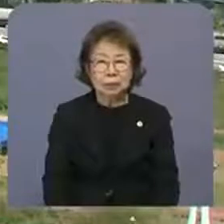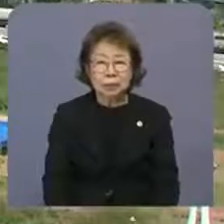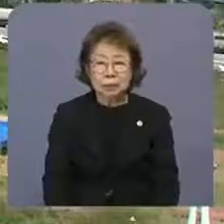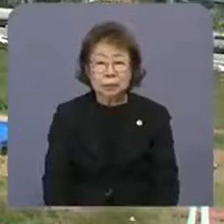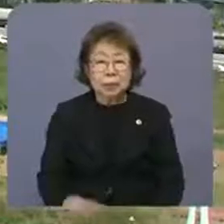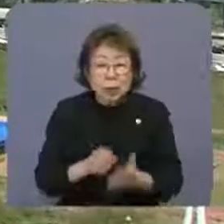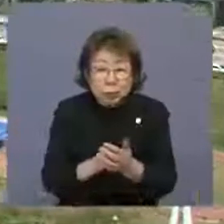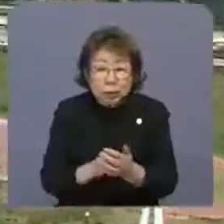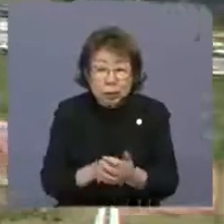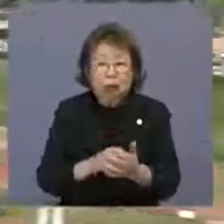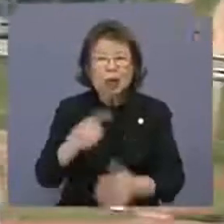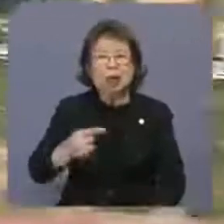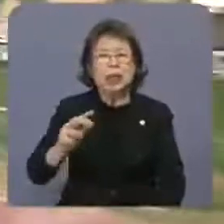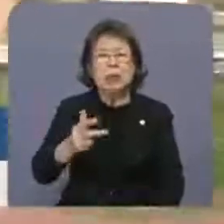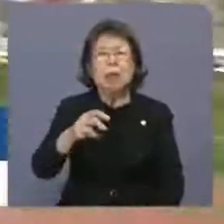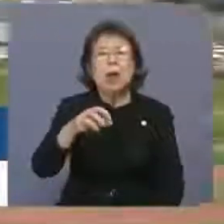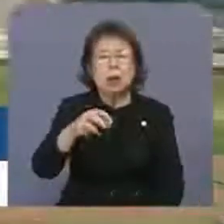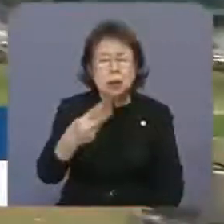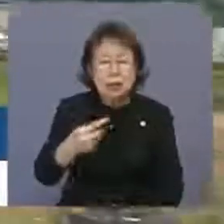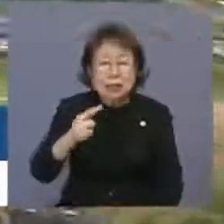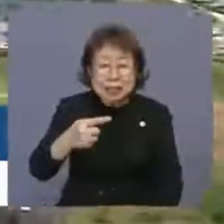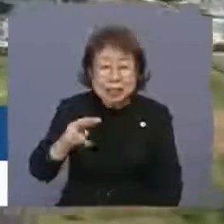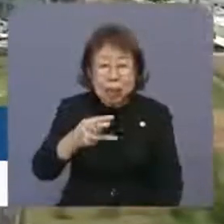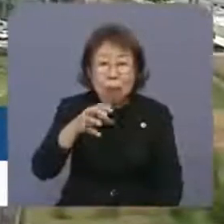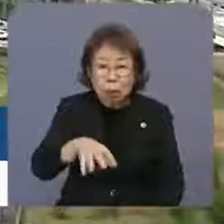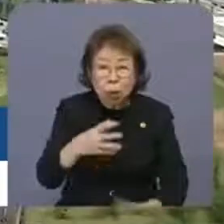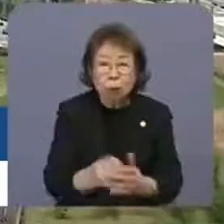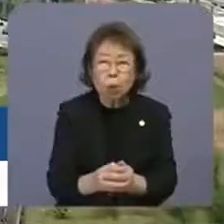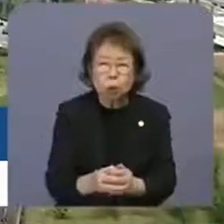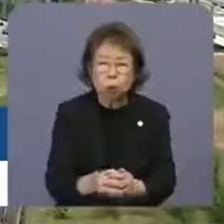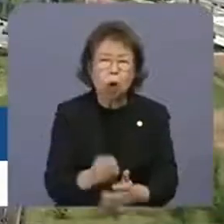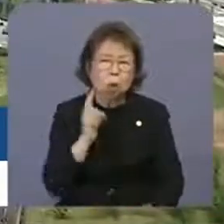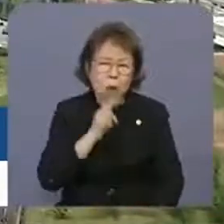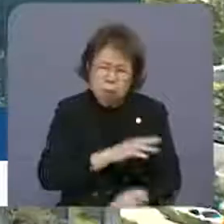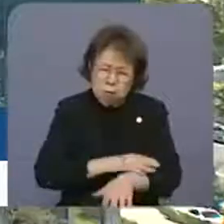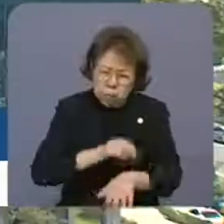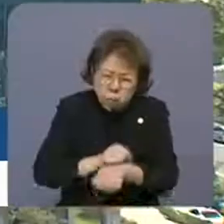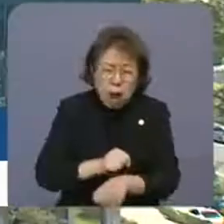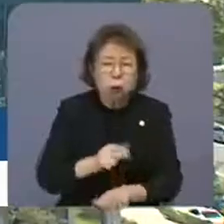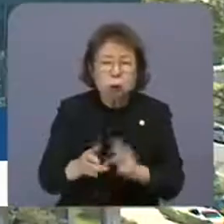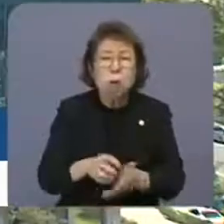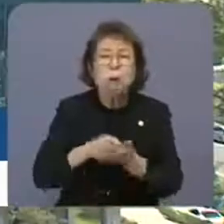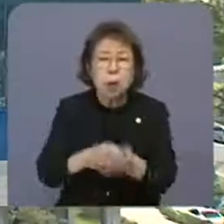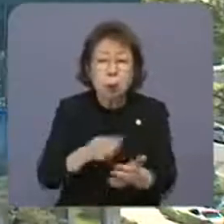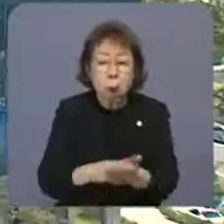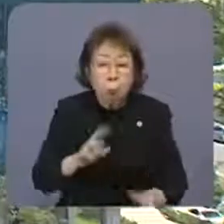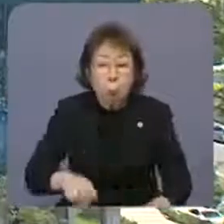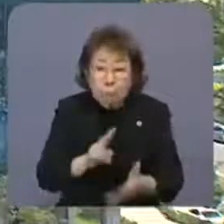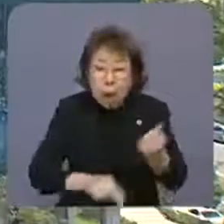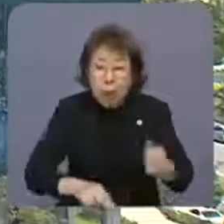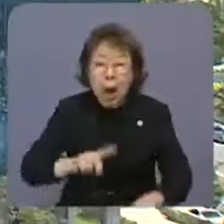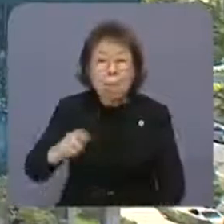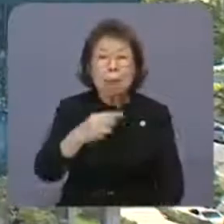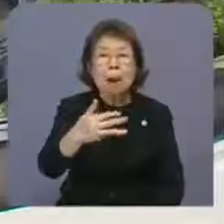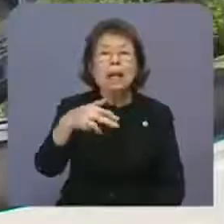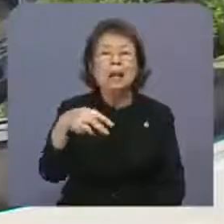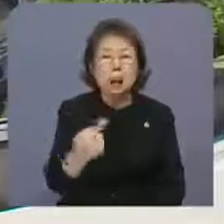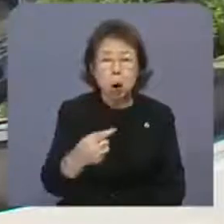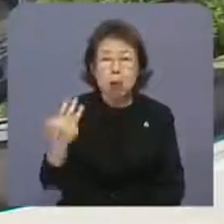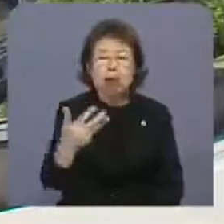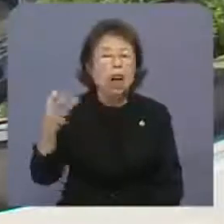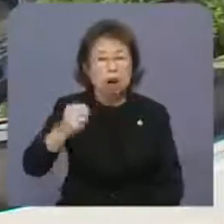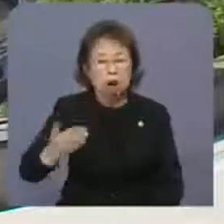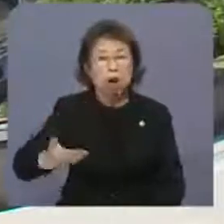입주 기업만 1300 꽃 93% 가 중소 중견기업 인데 올해 매출액이 100 8조 8000억원을